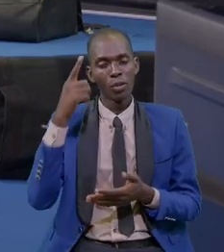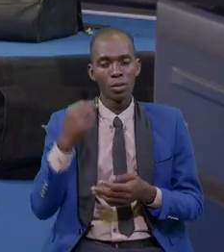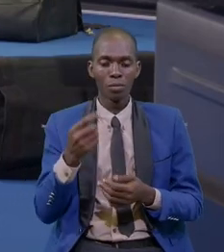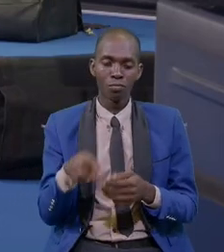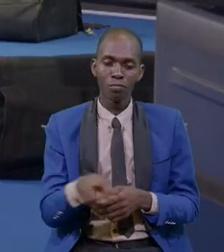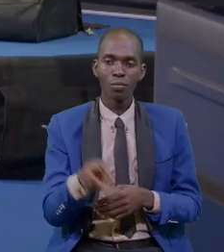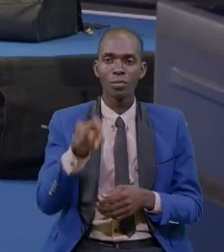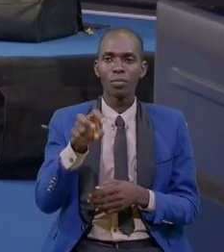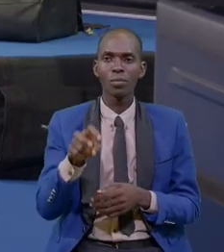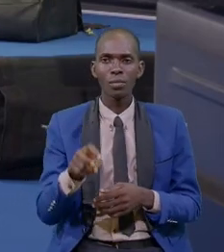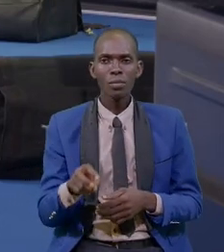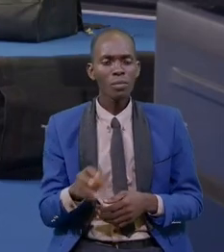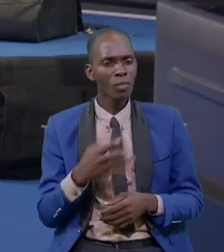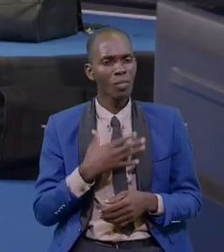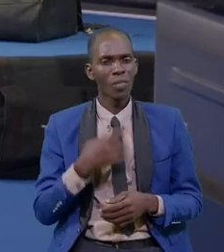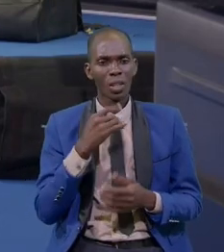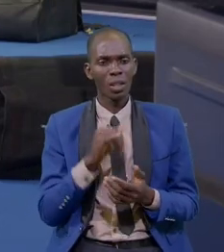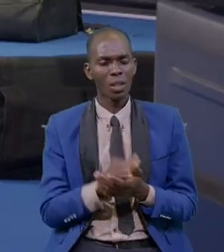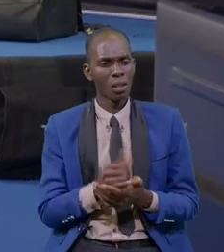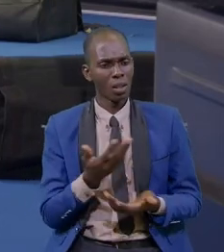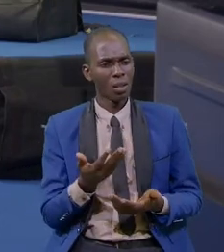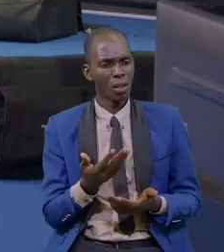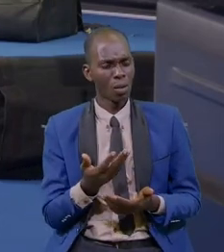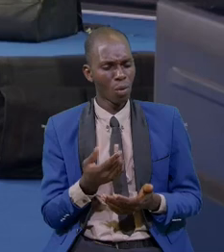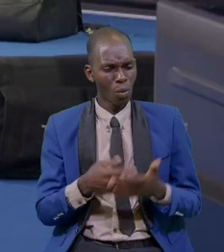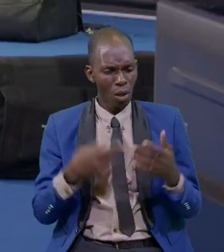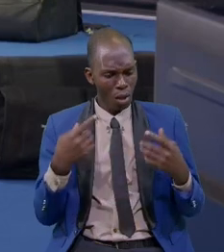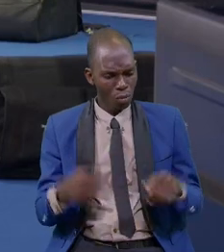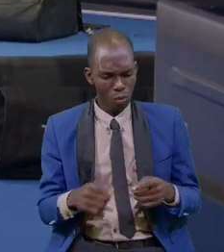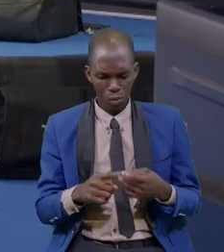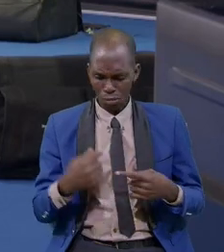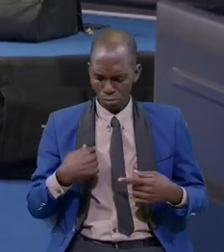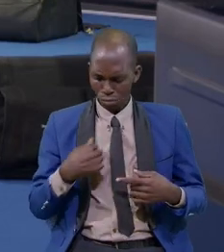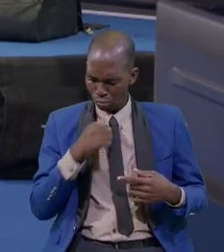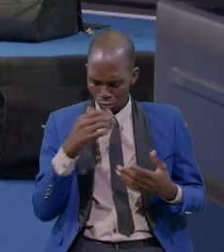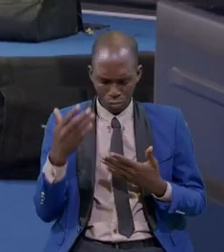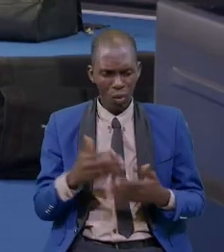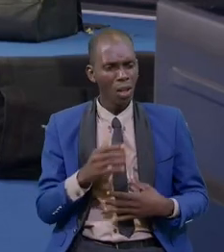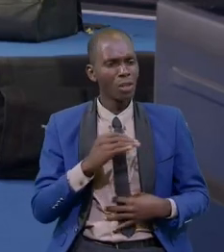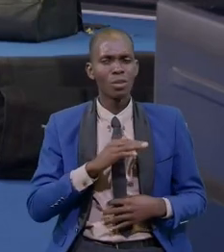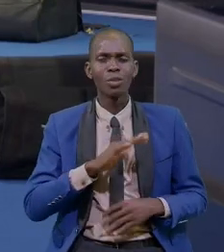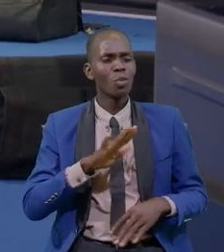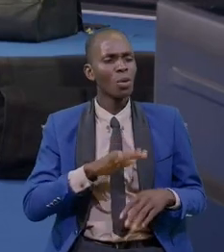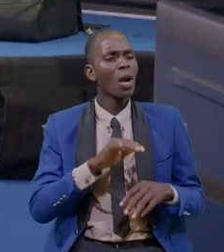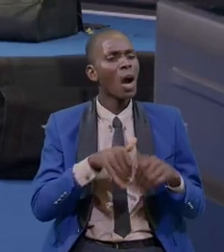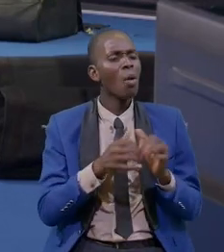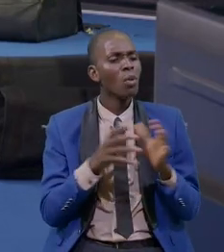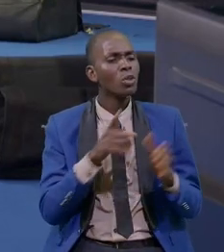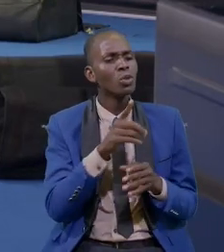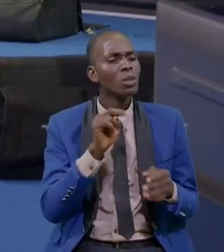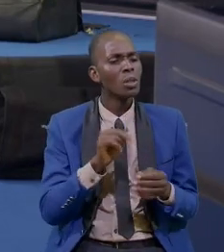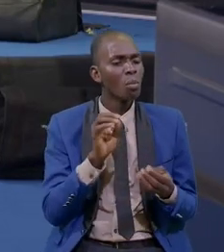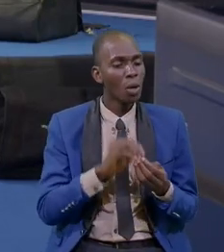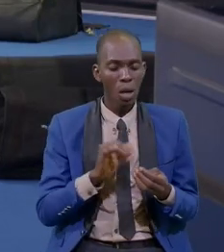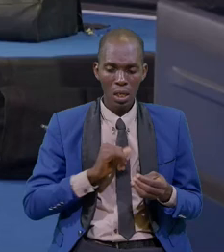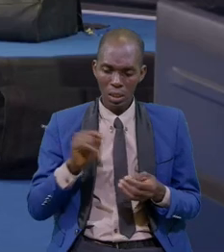Il dit non. Ah, je m'excuse. Qu'est-ce qui s'est arrivé? Qu'est-ce qui m'est arrivé? Je n'ai pas trop beaucoup d'argent. Mon voisin, viens, viens, viens. Tu as besoin de quoi? J'ai besoin